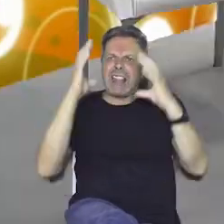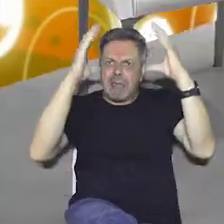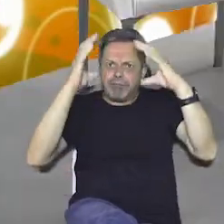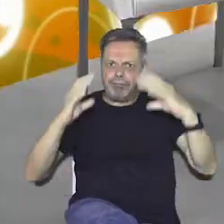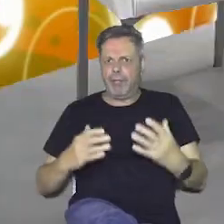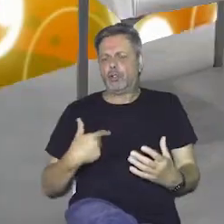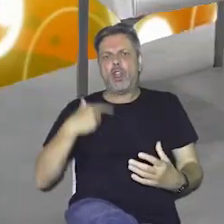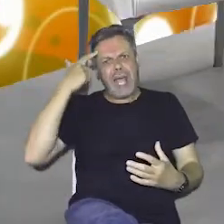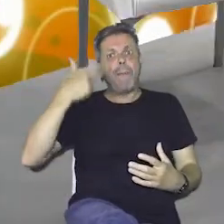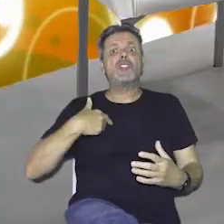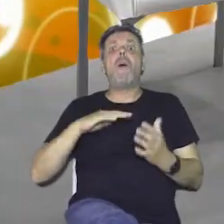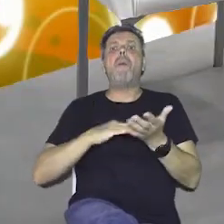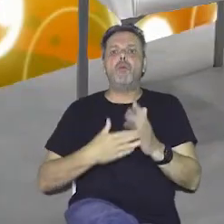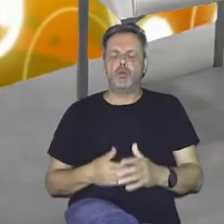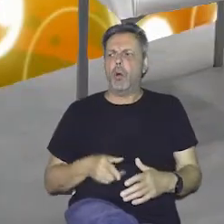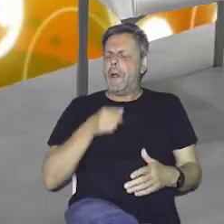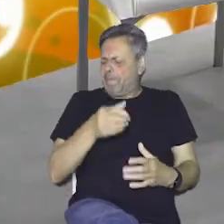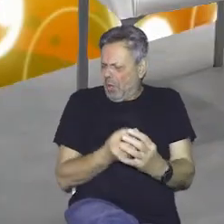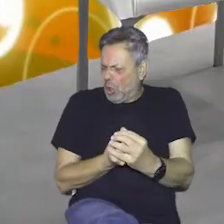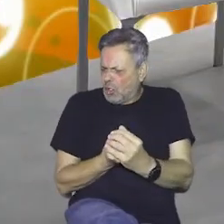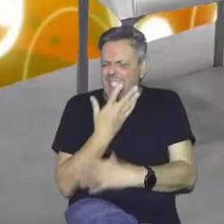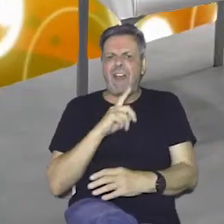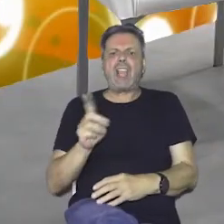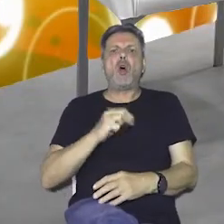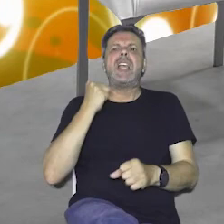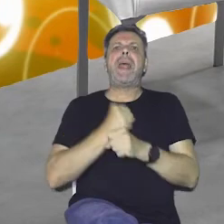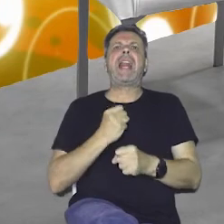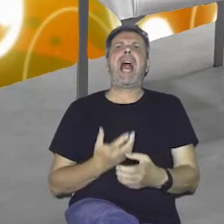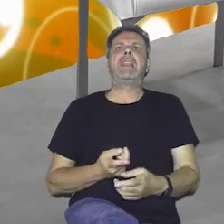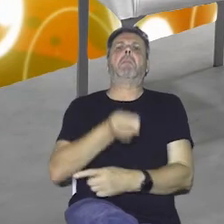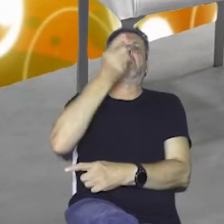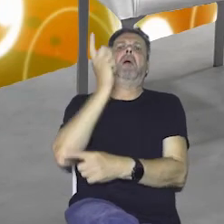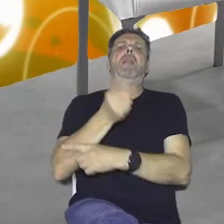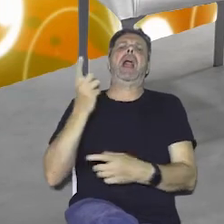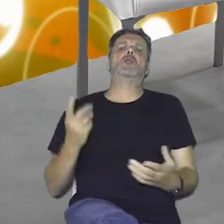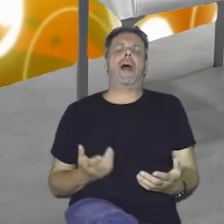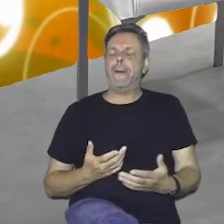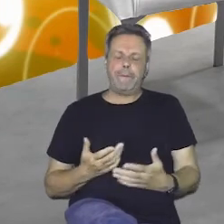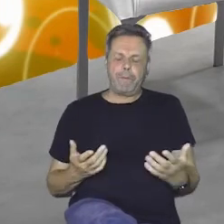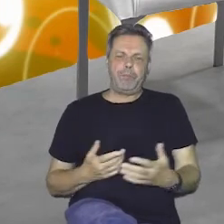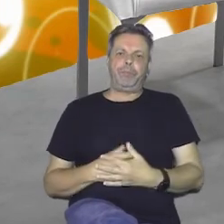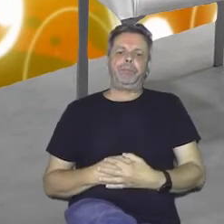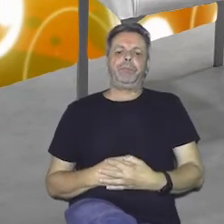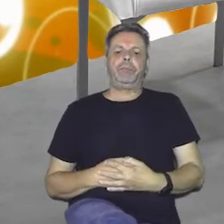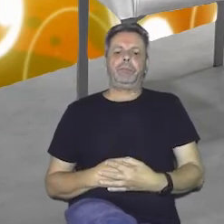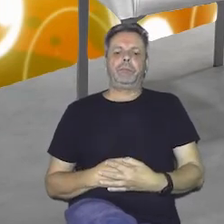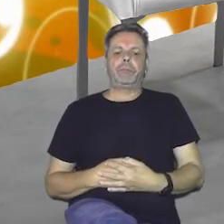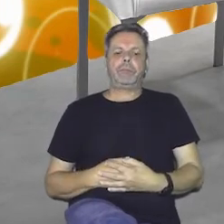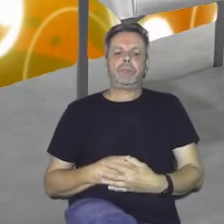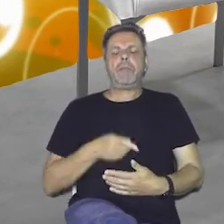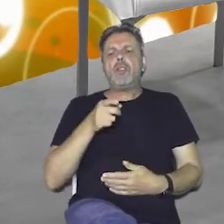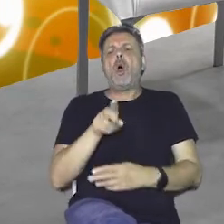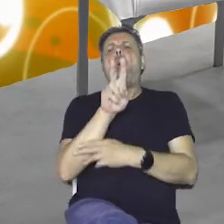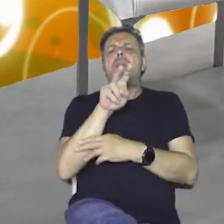slikar. To se stvara, to se ne radi po nalogu. Naravno. To jednostavno to moraš umjetnost,